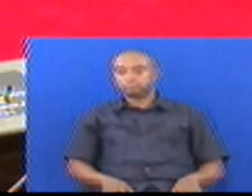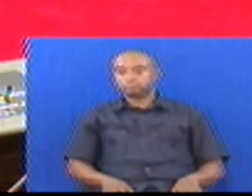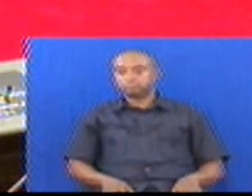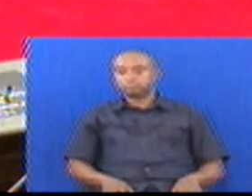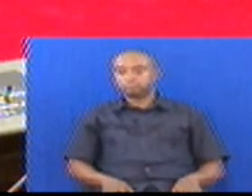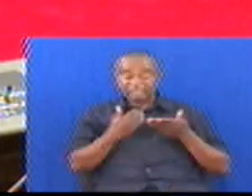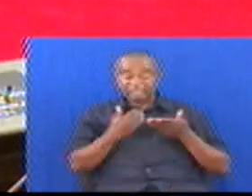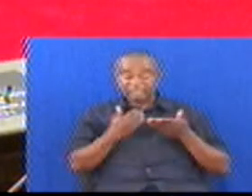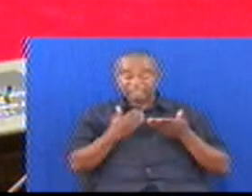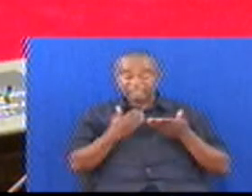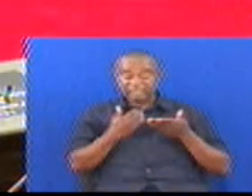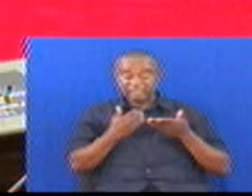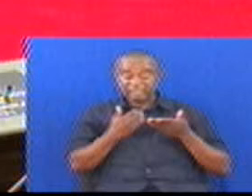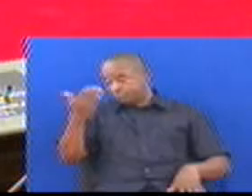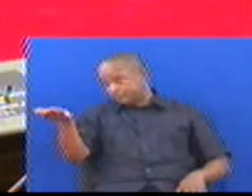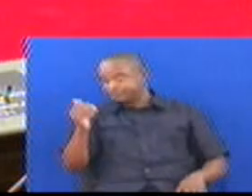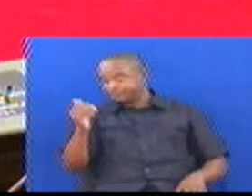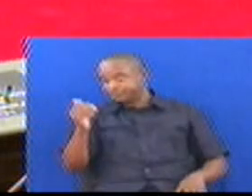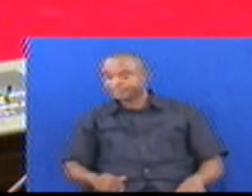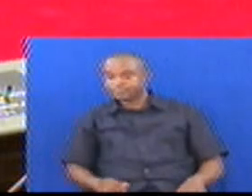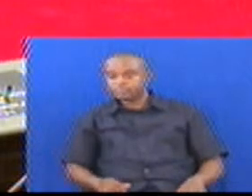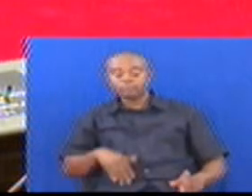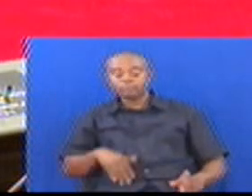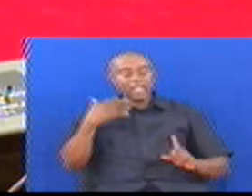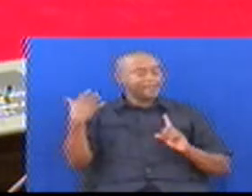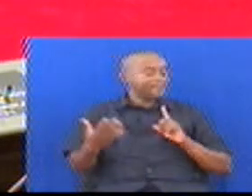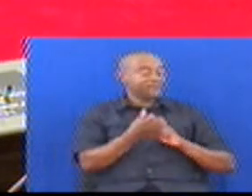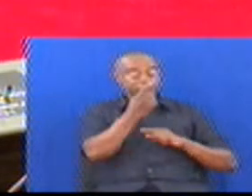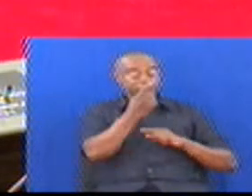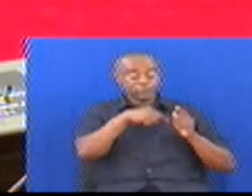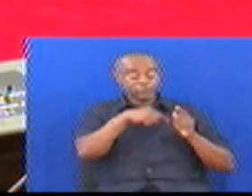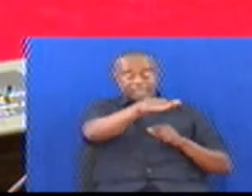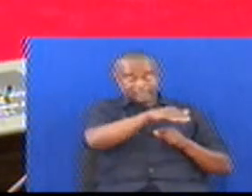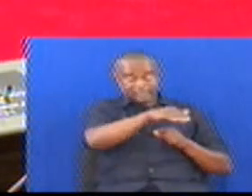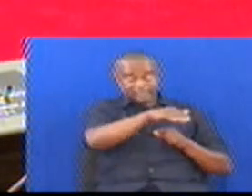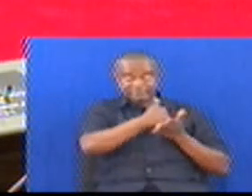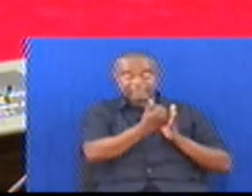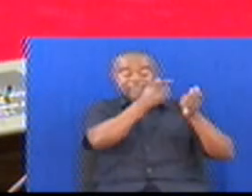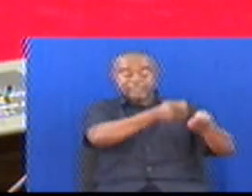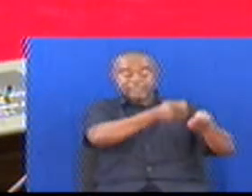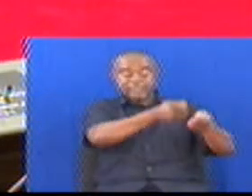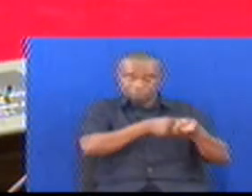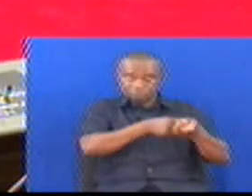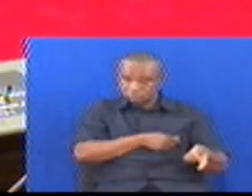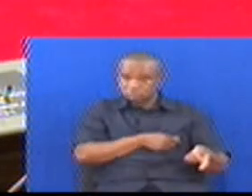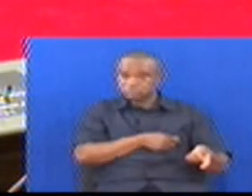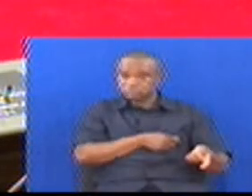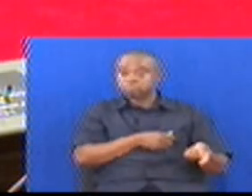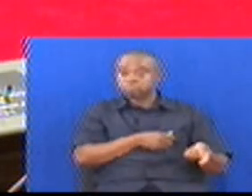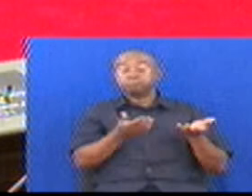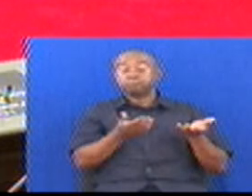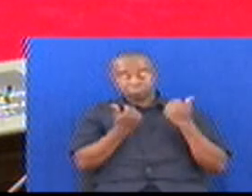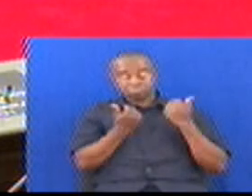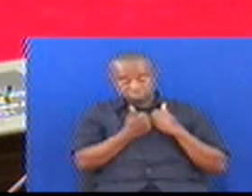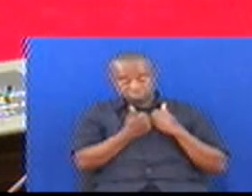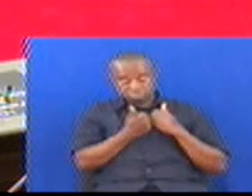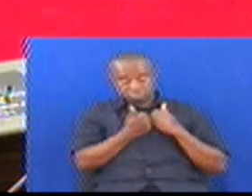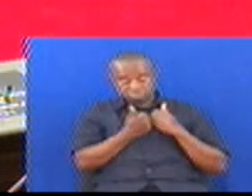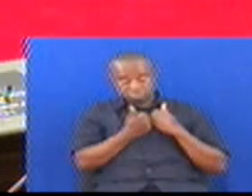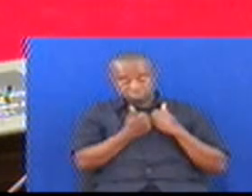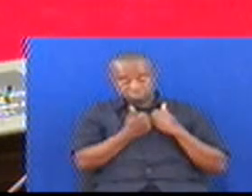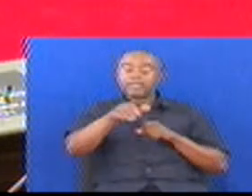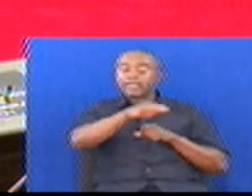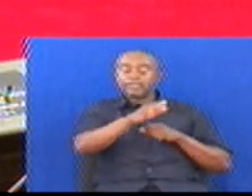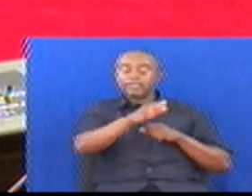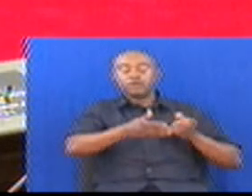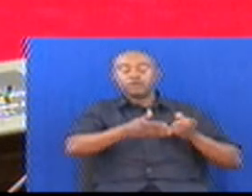Kilimo, mifugo na uvuvi. Mafanikio yaliyopatikana katika sekta ya kilimo ni pamoja na kuongezeka kwa eneo la